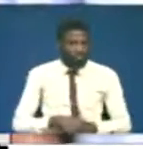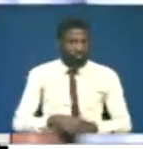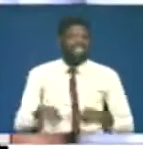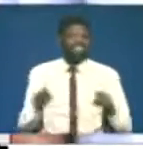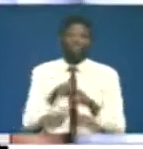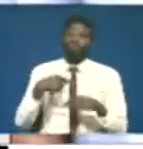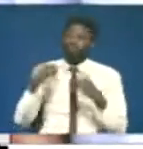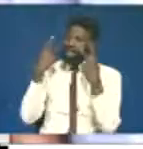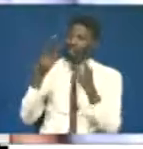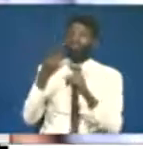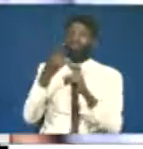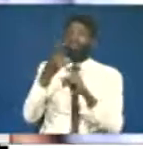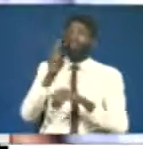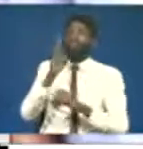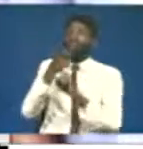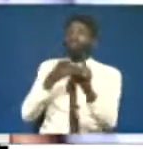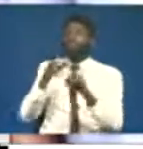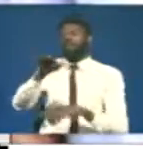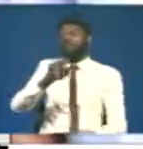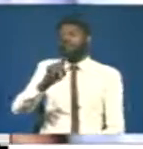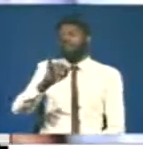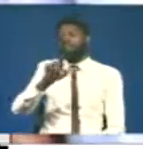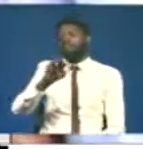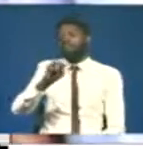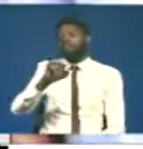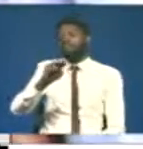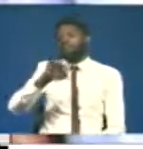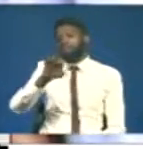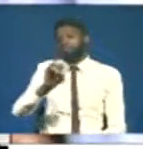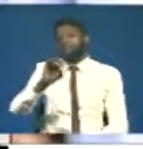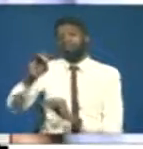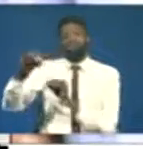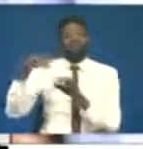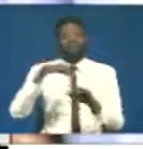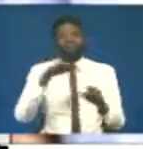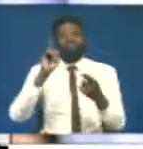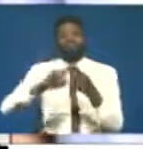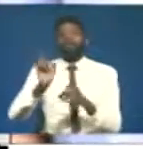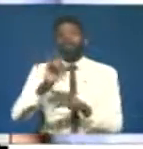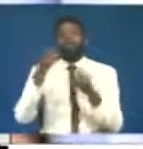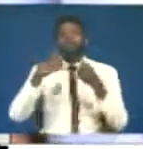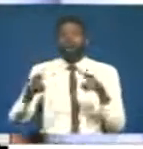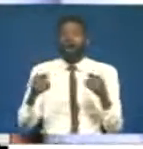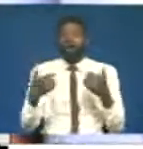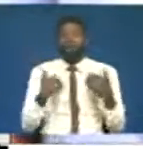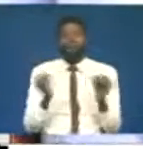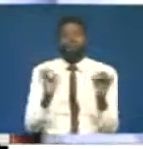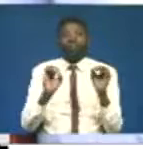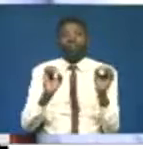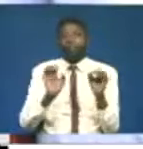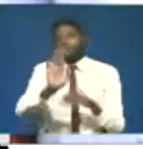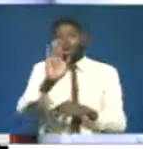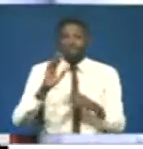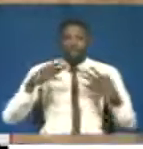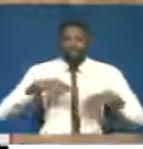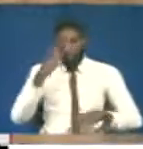maji inatoka sehemu za Kilimanjaro na inateremka all the way to Nairobi, na inaonekana hakuna mahali watu wa Kajiado